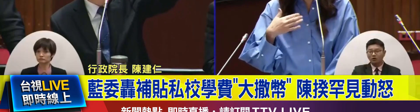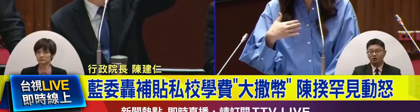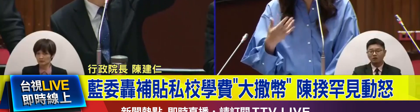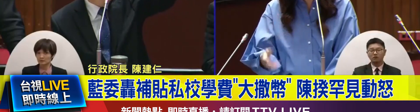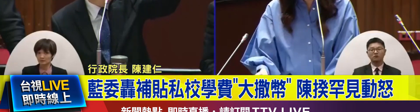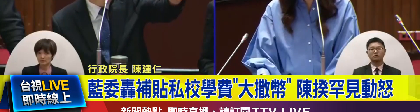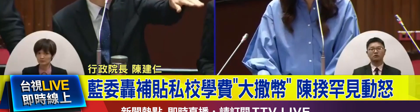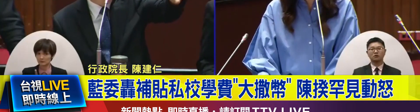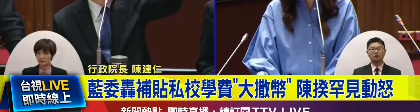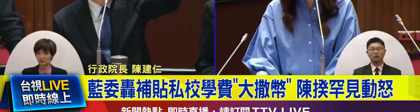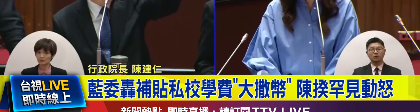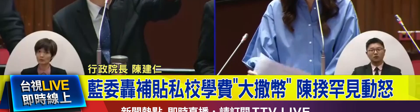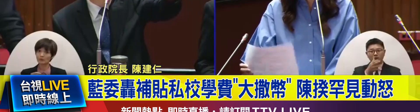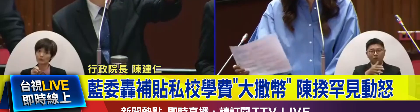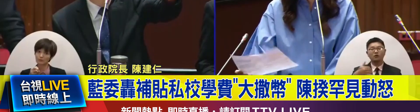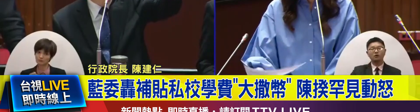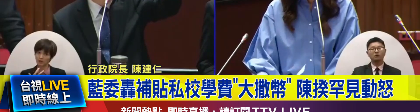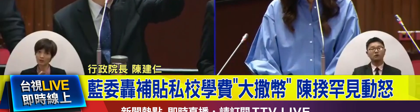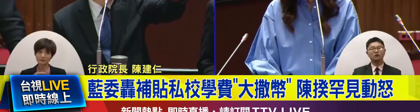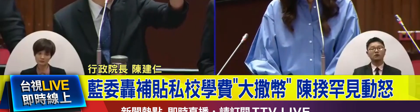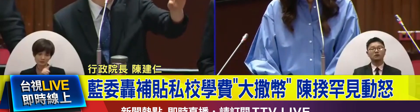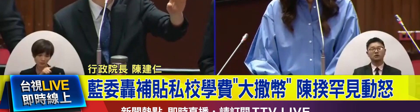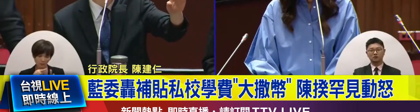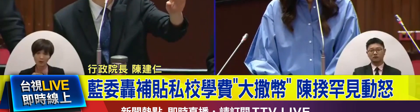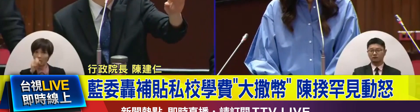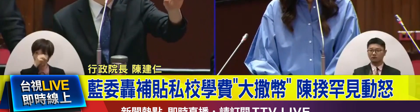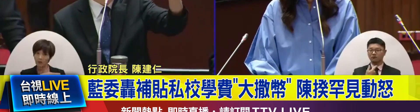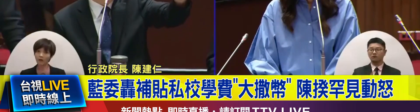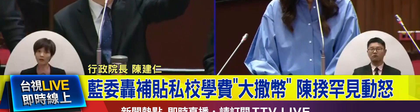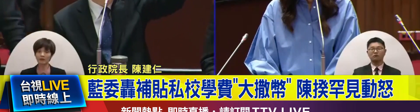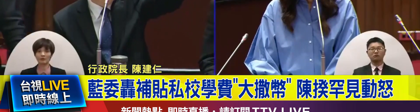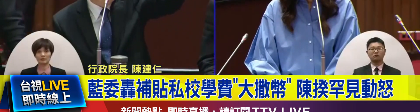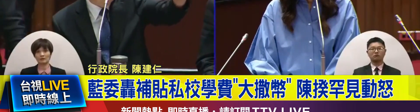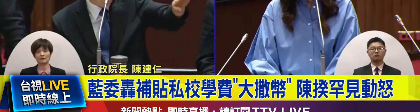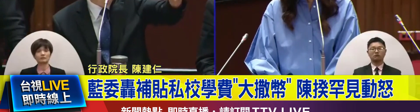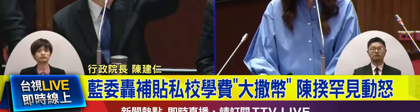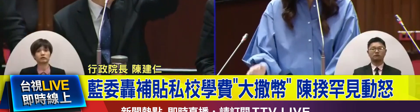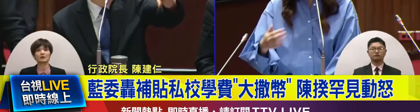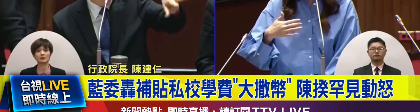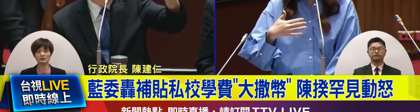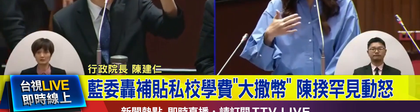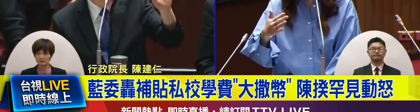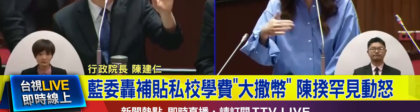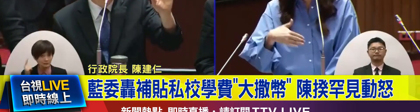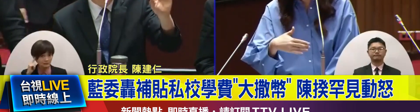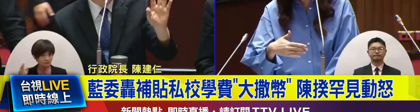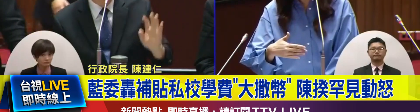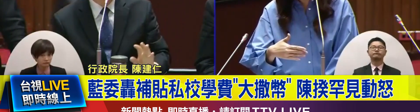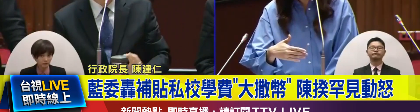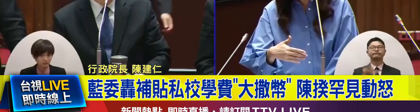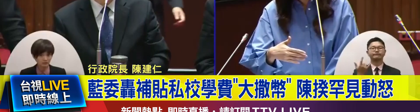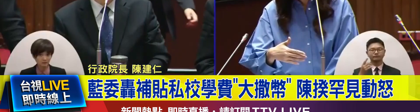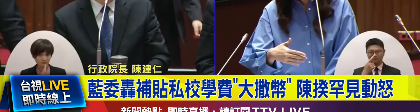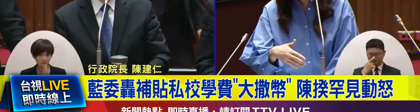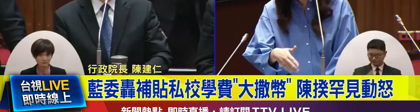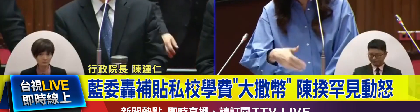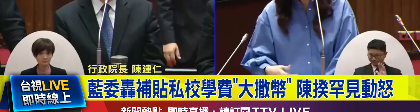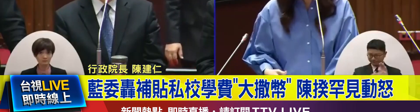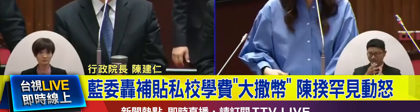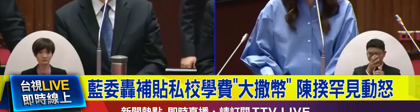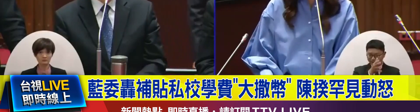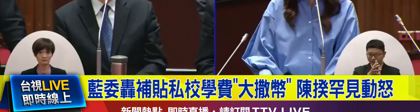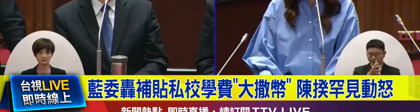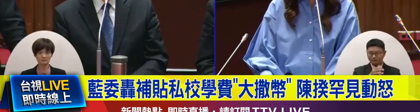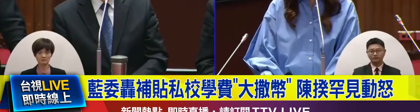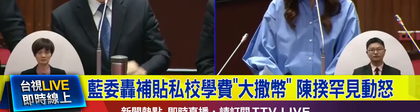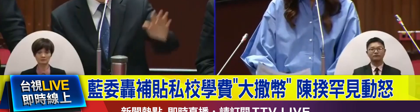你刚才说、 啊、我的问题都还没有提出来呀、 啊啊。你刚才说这些在大傻逼，所以委员你都不赞成上面这一些吗？ 那你听我讲啊。 好， 我现在不就